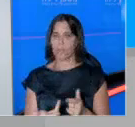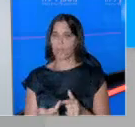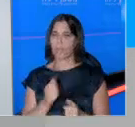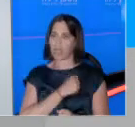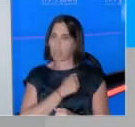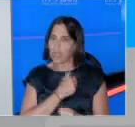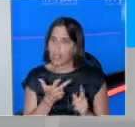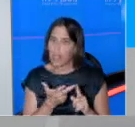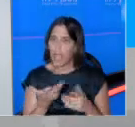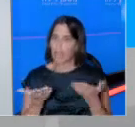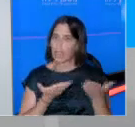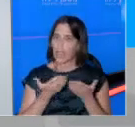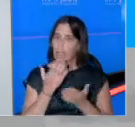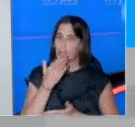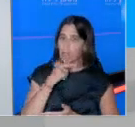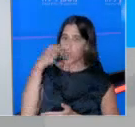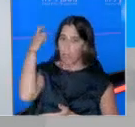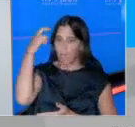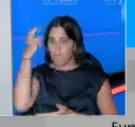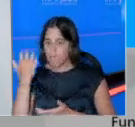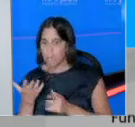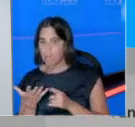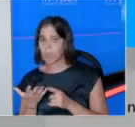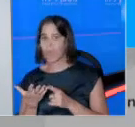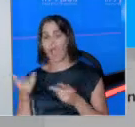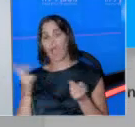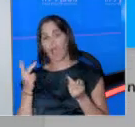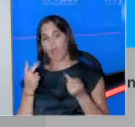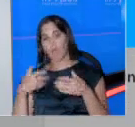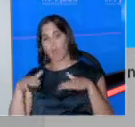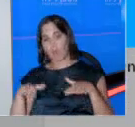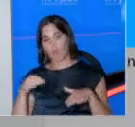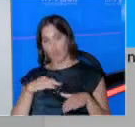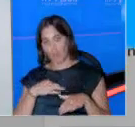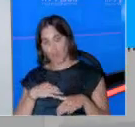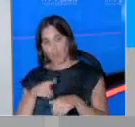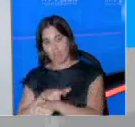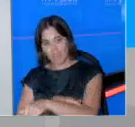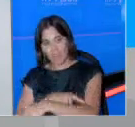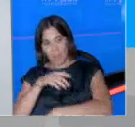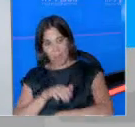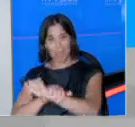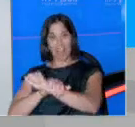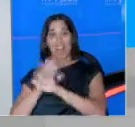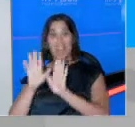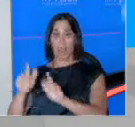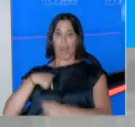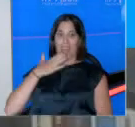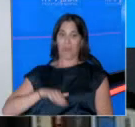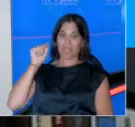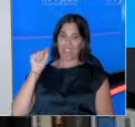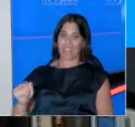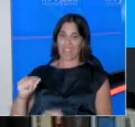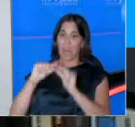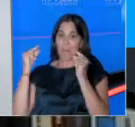דת, יחסים בין יהודים לערבים, כמובן, מושב שלי, זה המושב שעוסק בכדורגל. זהו, אני רוצה לדבר על